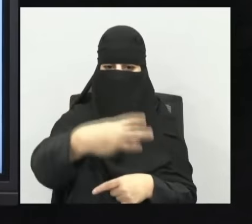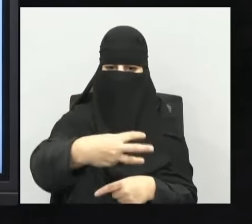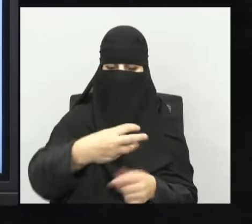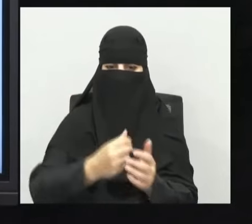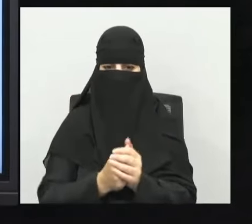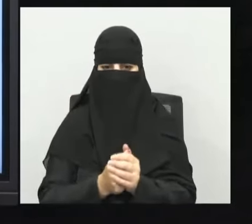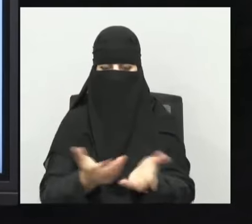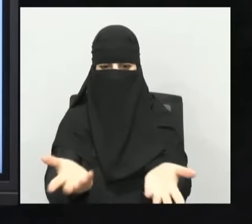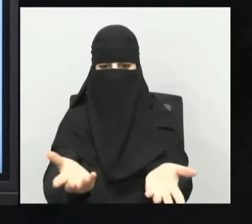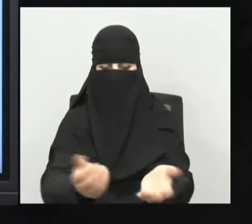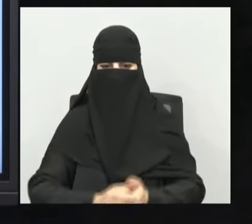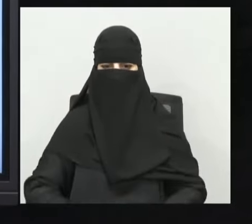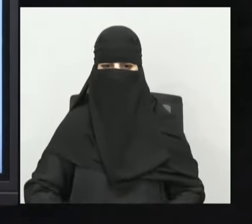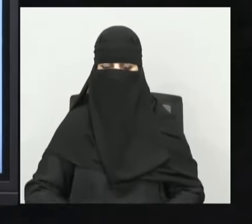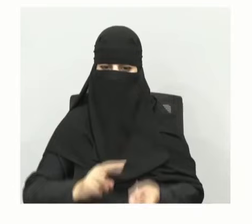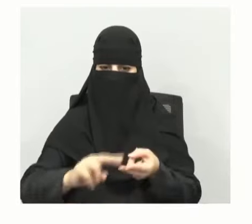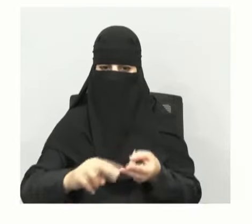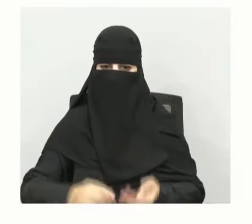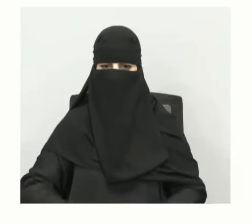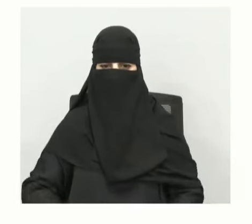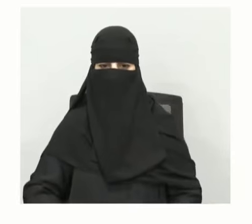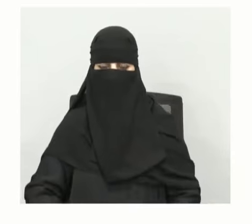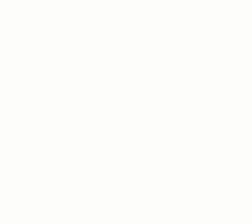تفضل يا ابطال يلا حلو